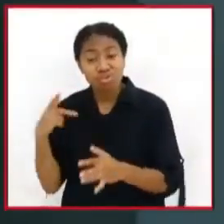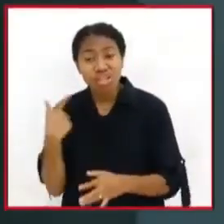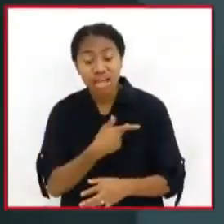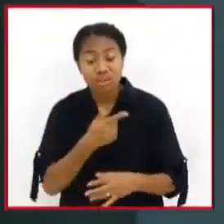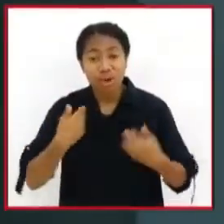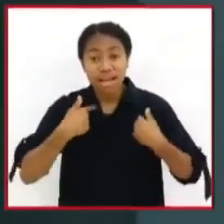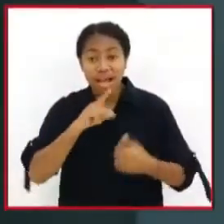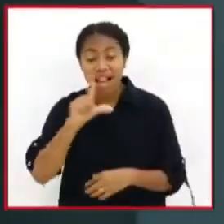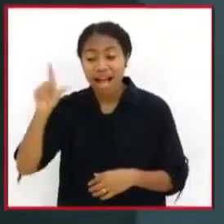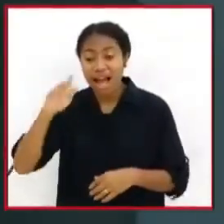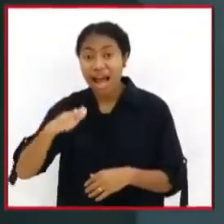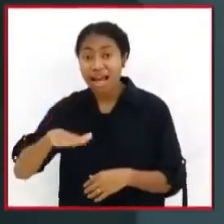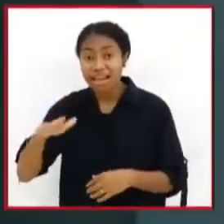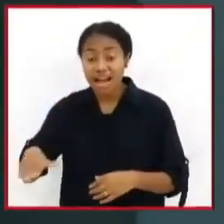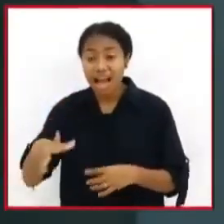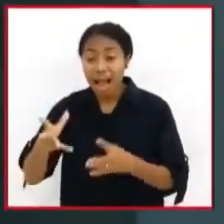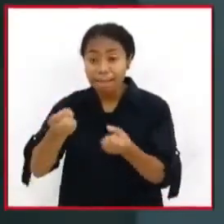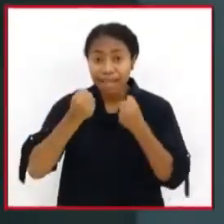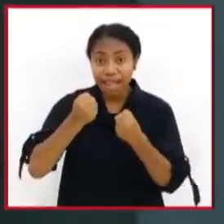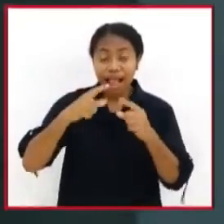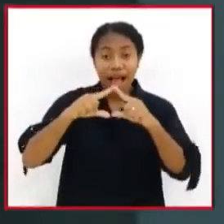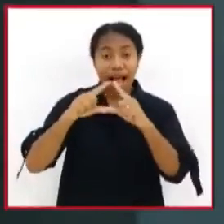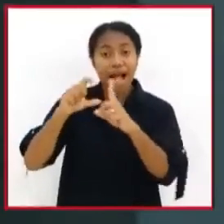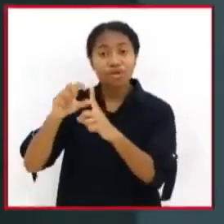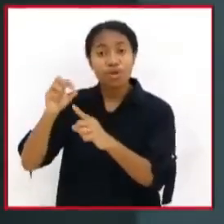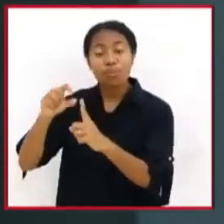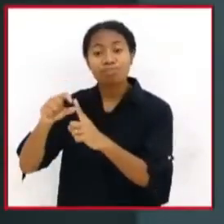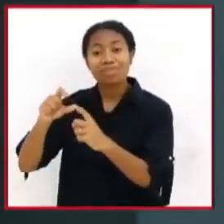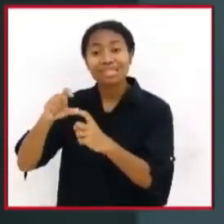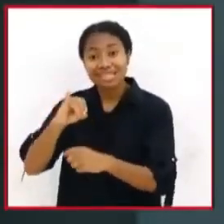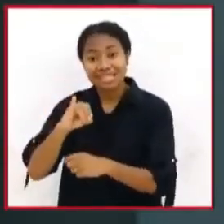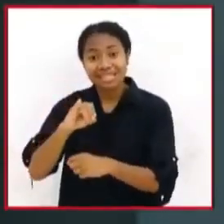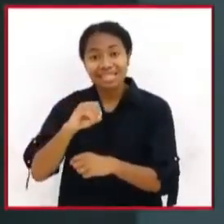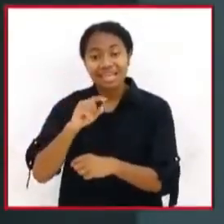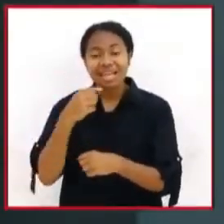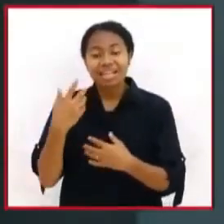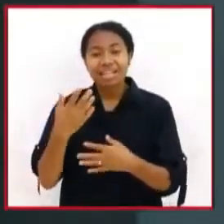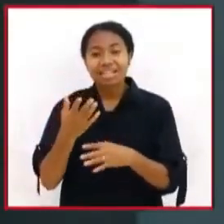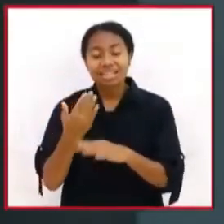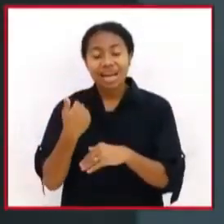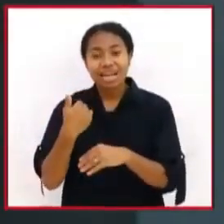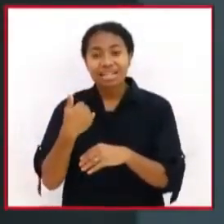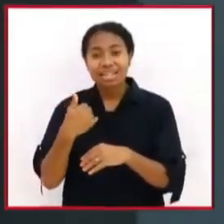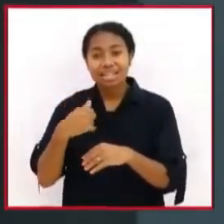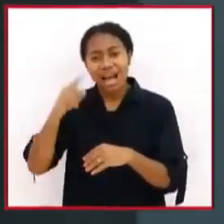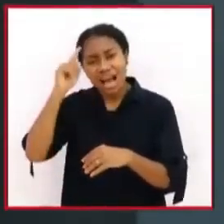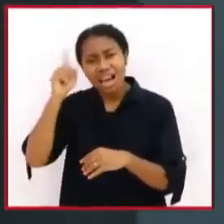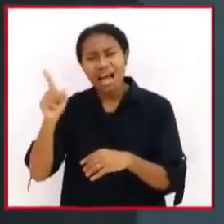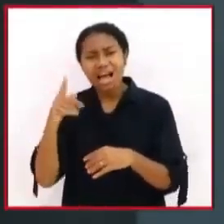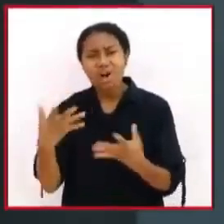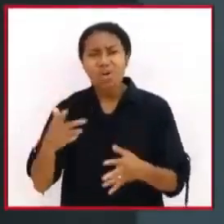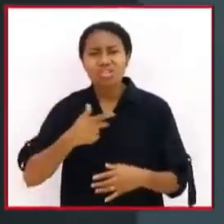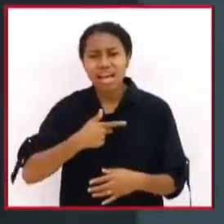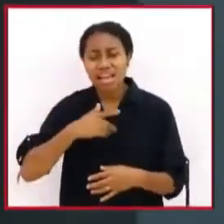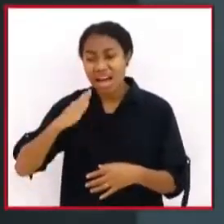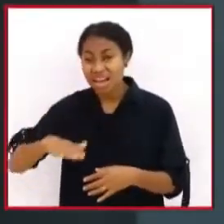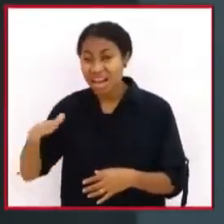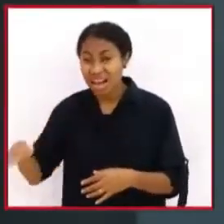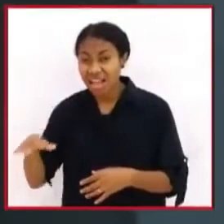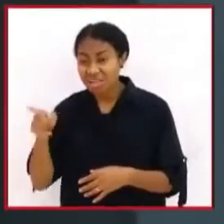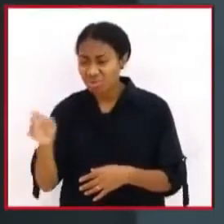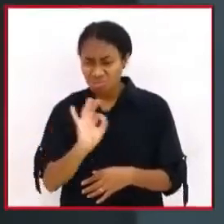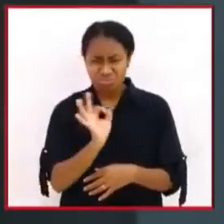itu jikalau Saya anak Allah saya bukan Allah saudara Anak Allah Saudara bukan Allah mereka Anak Allah mereka